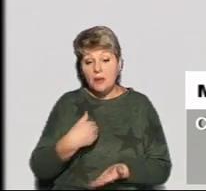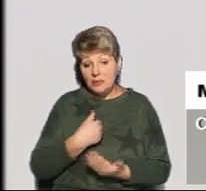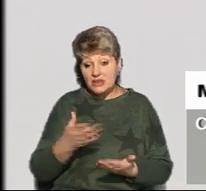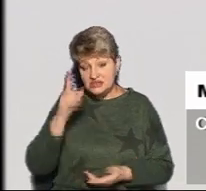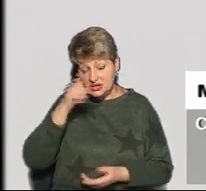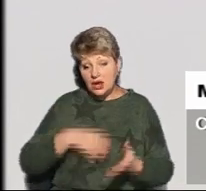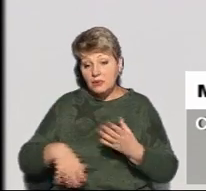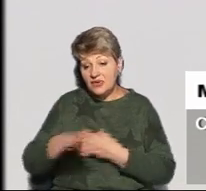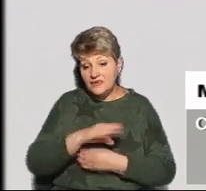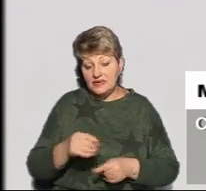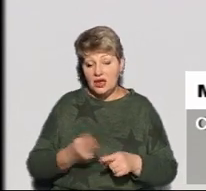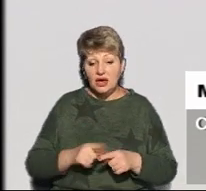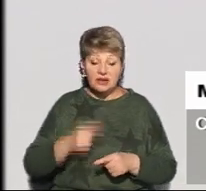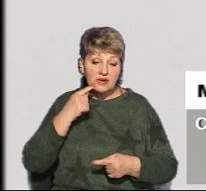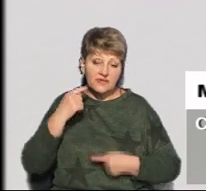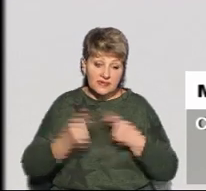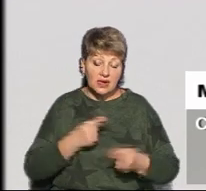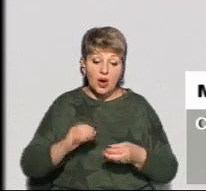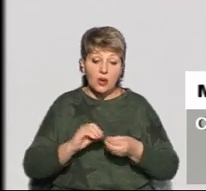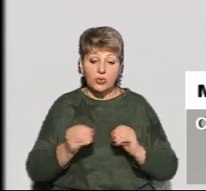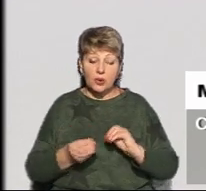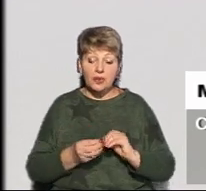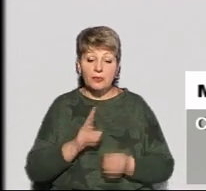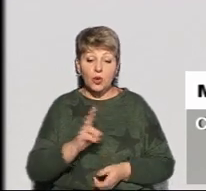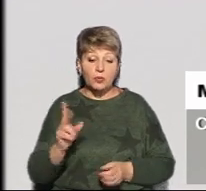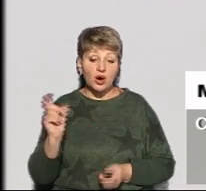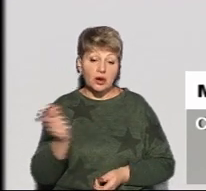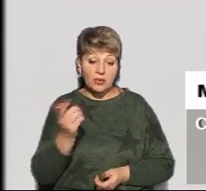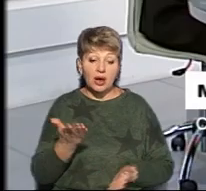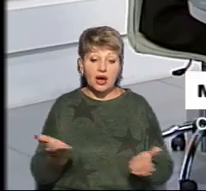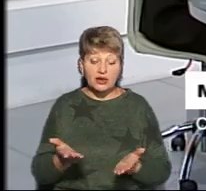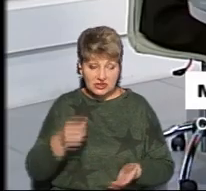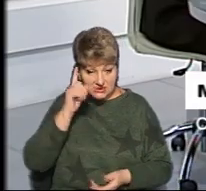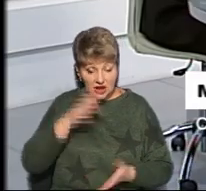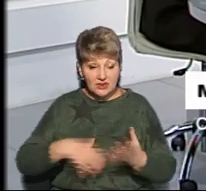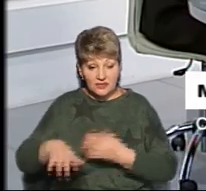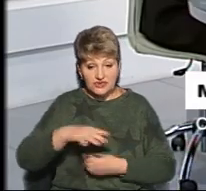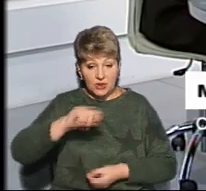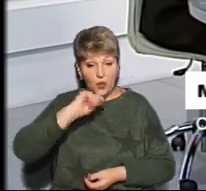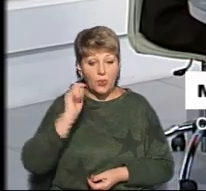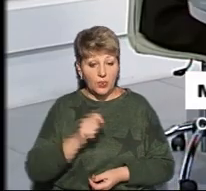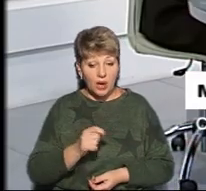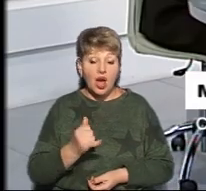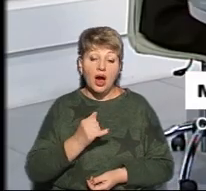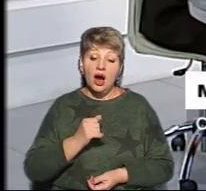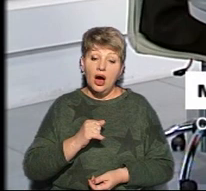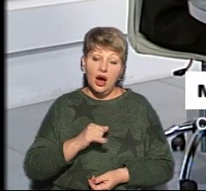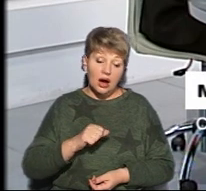знаємо всі, просто такі епічні проблеми в комунальному господарстві, про які знає вся країна. Але в мене